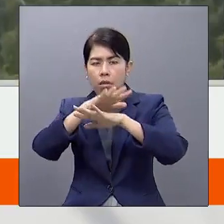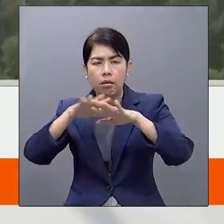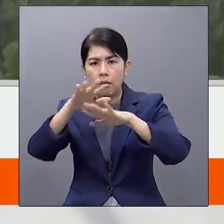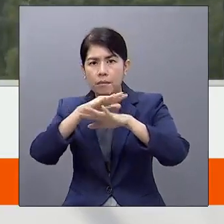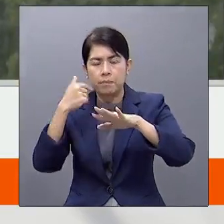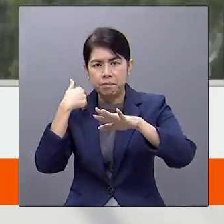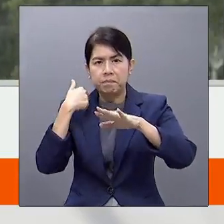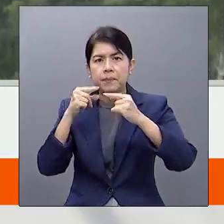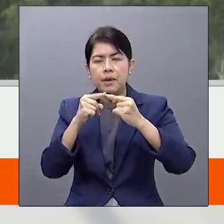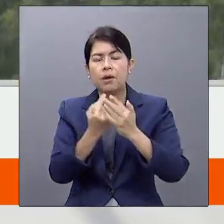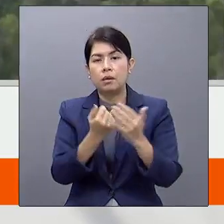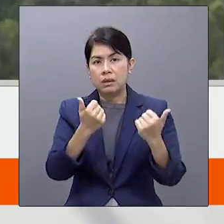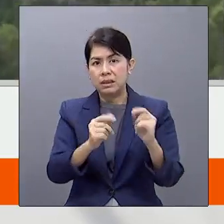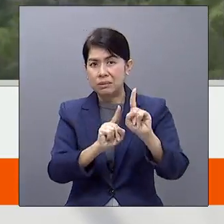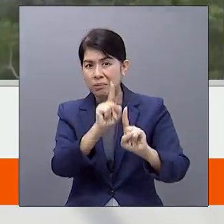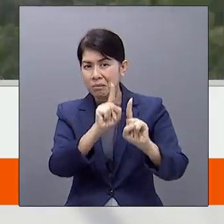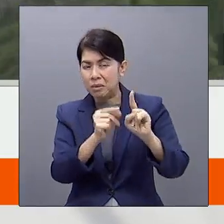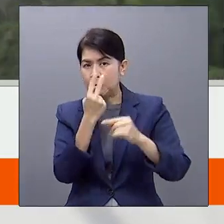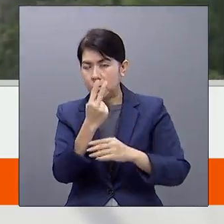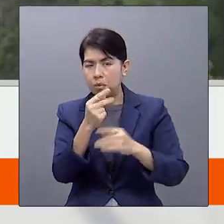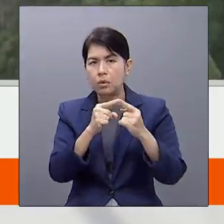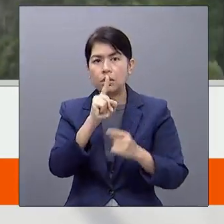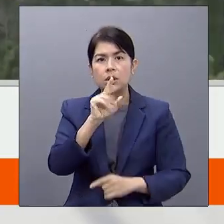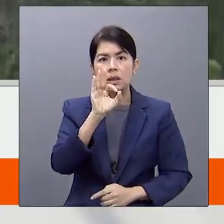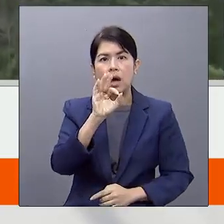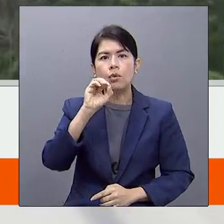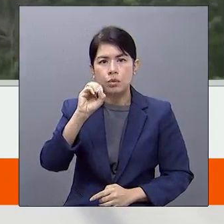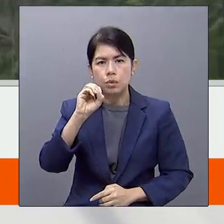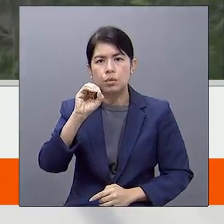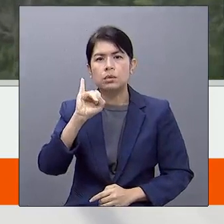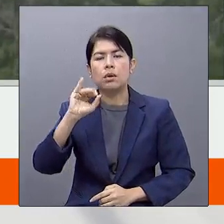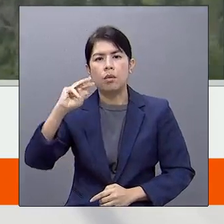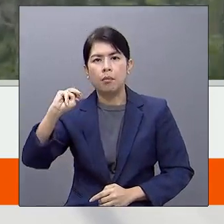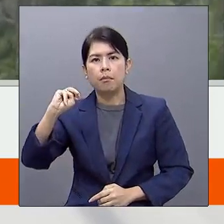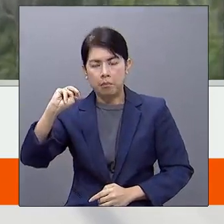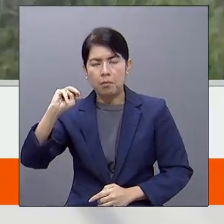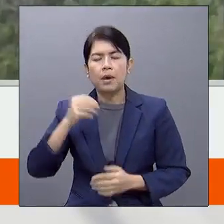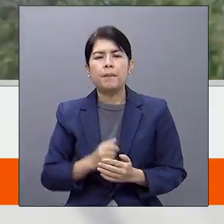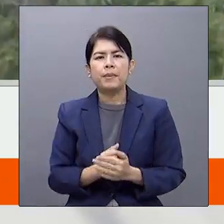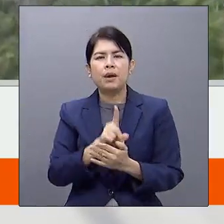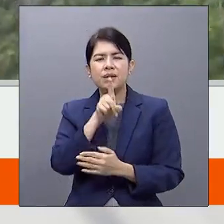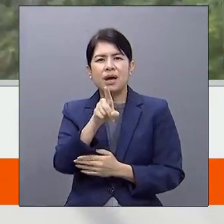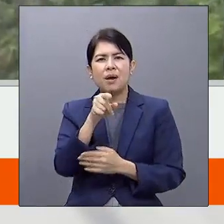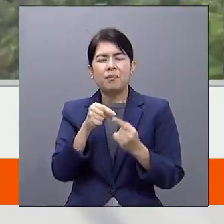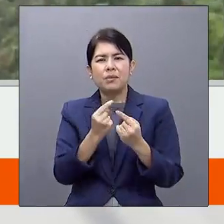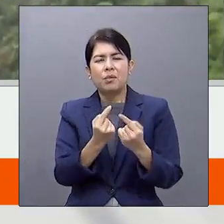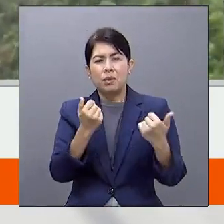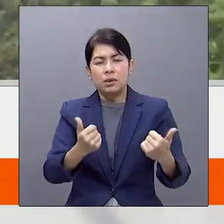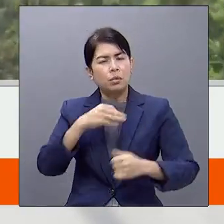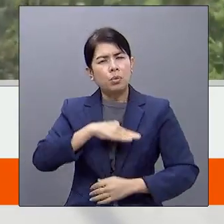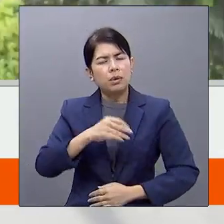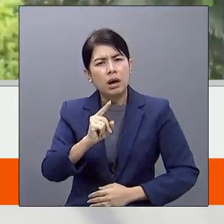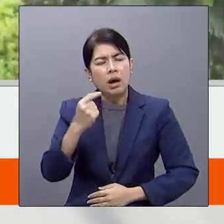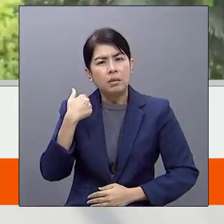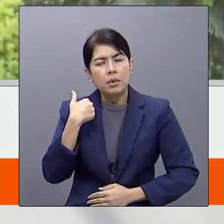มาณ190-100ประมาณนี้ครับ ค่ะคุณบรรณรสคุณบรรณรสตอนนี้สภาพในพื้นที่เนี่ยหายใจเป็นยังไงบ้างคะมันไหวไ